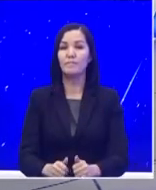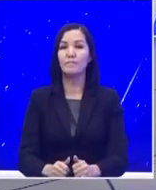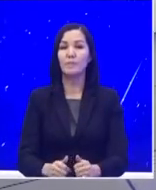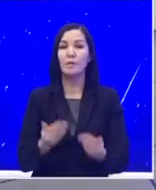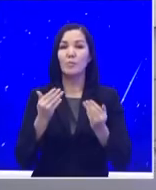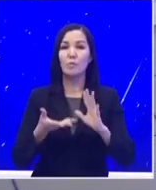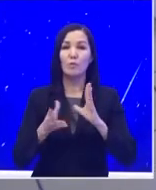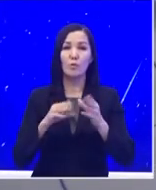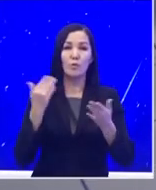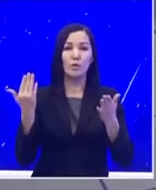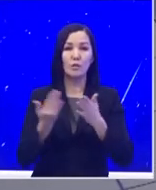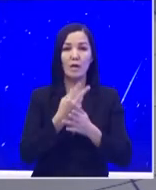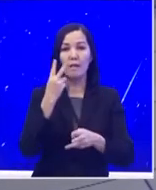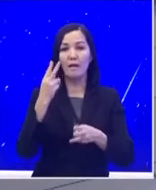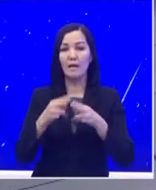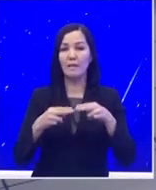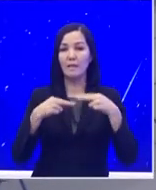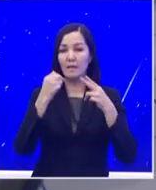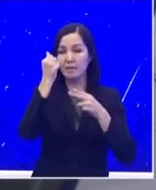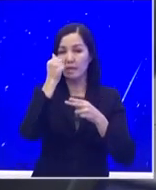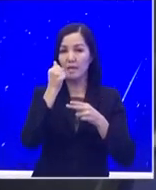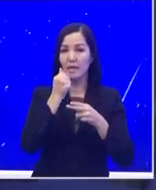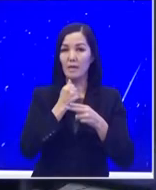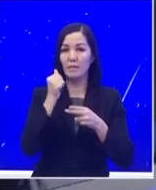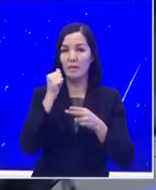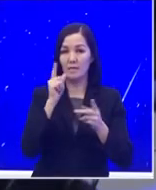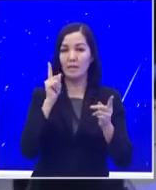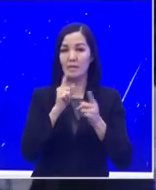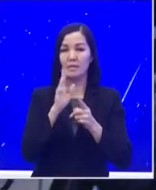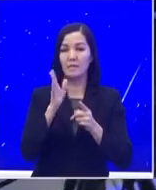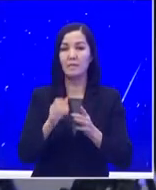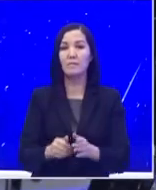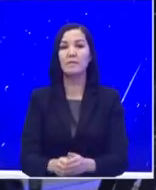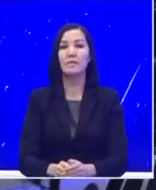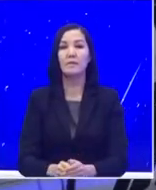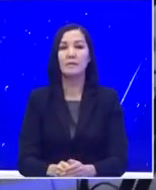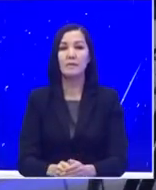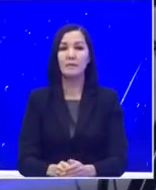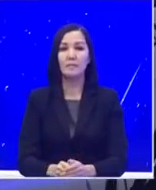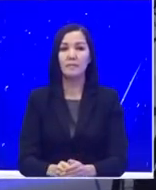Бүгінге келіскен ақпараттар легі осындай болды. Назар қойып тыңдағандарыңызға рахмет. Аман сау болыңыздар.